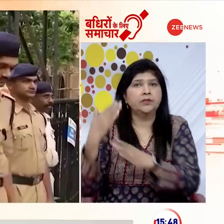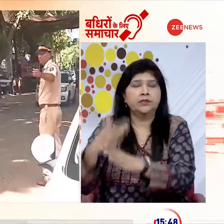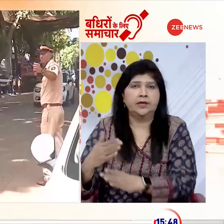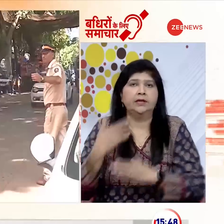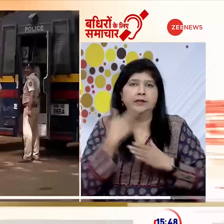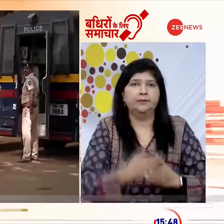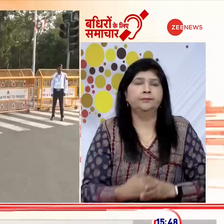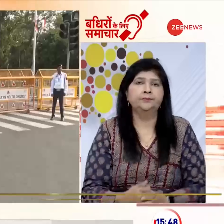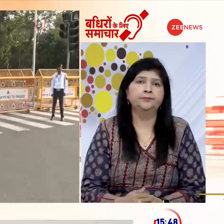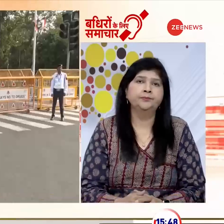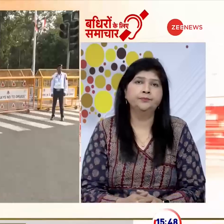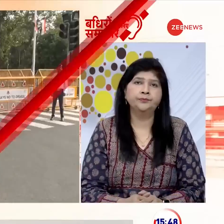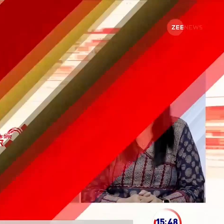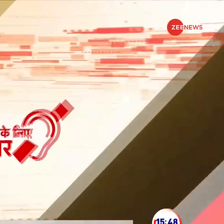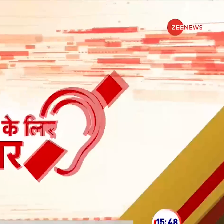गए हैं।